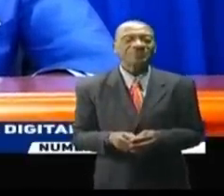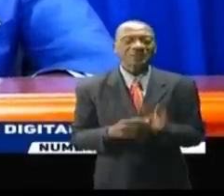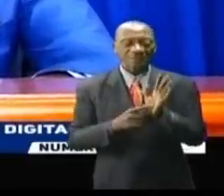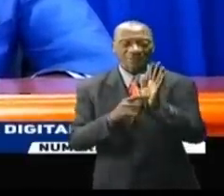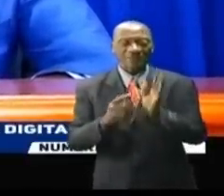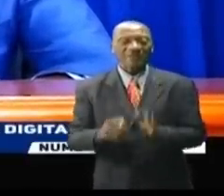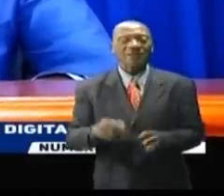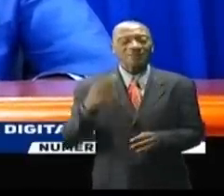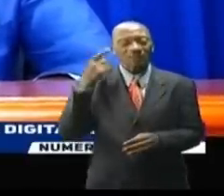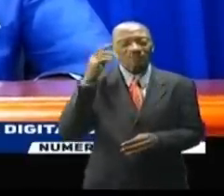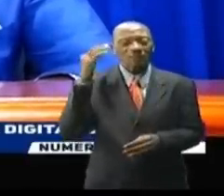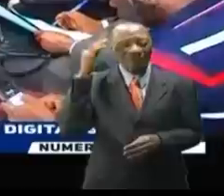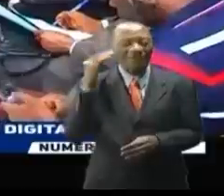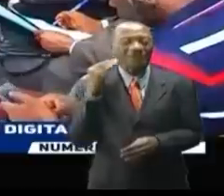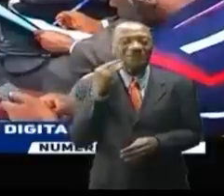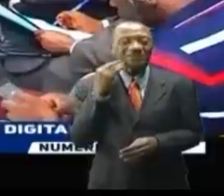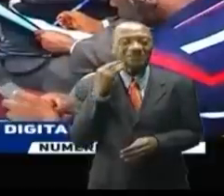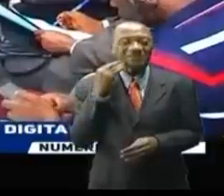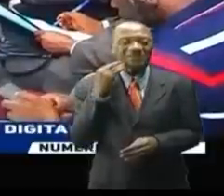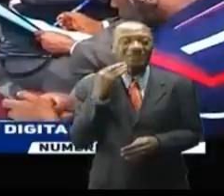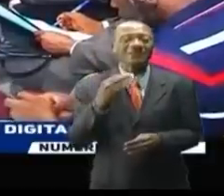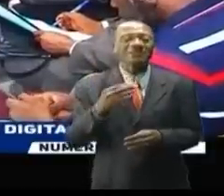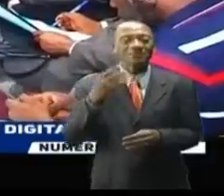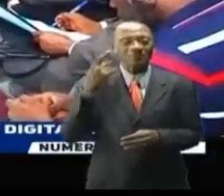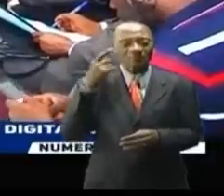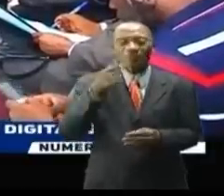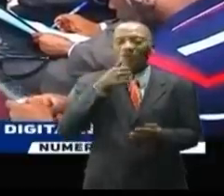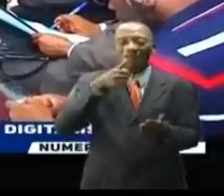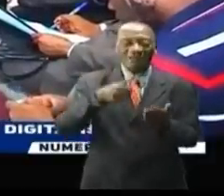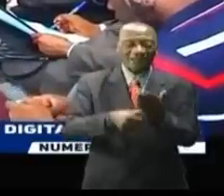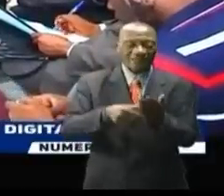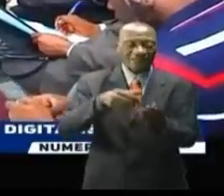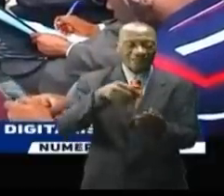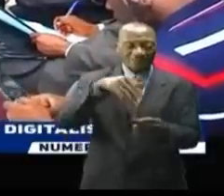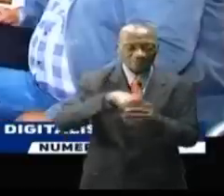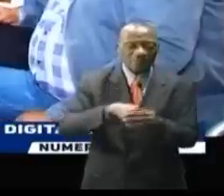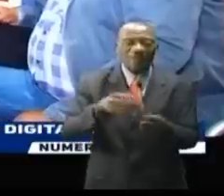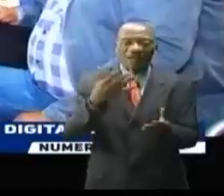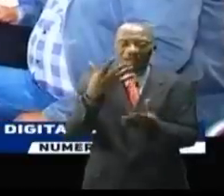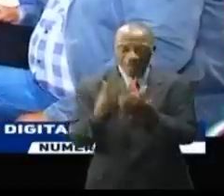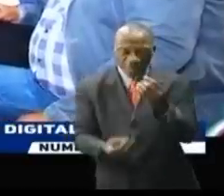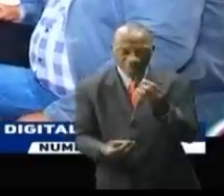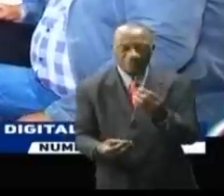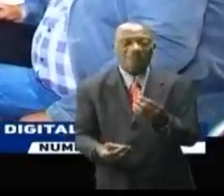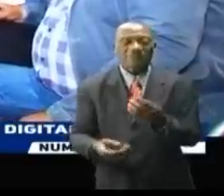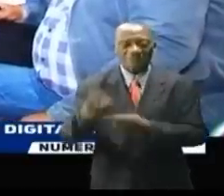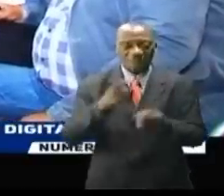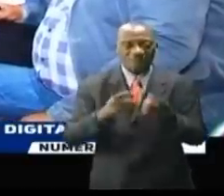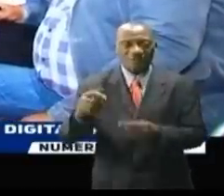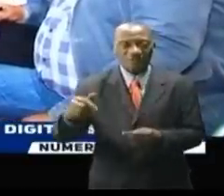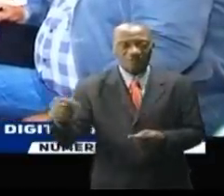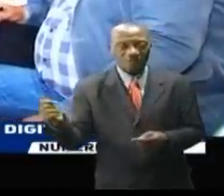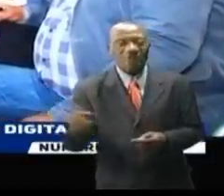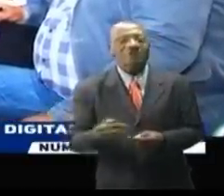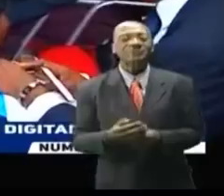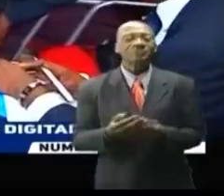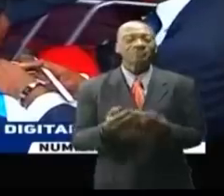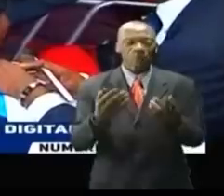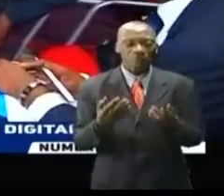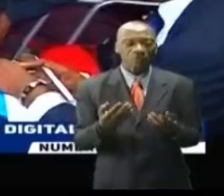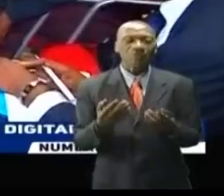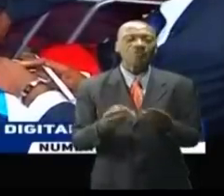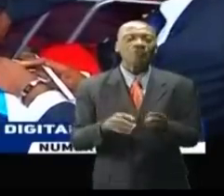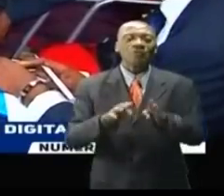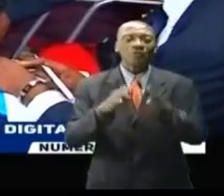Augustin Kibasa, le gouvernement est convaincu que ces assises serviront de levier pour préparer enfin de manière cohérente la numérisation